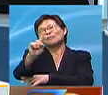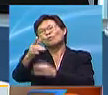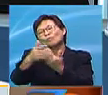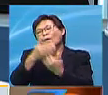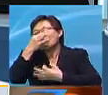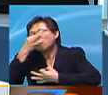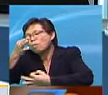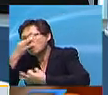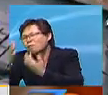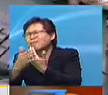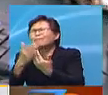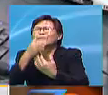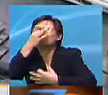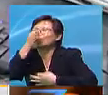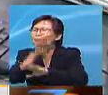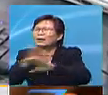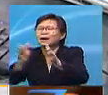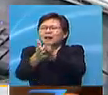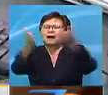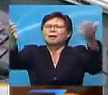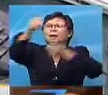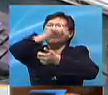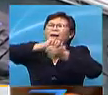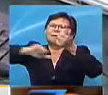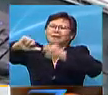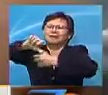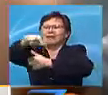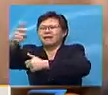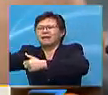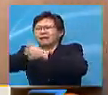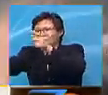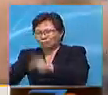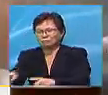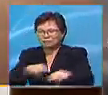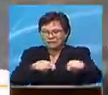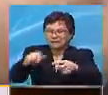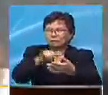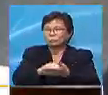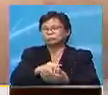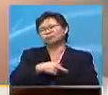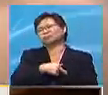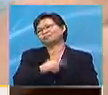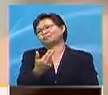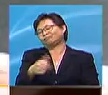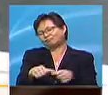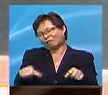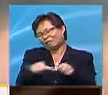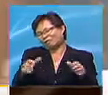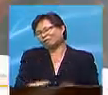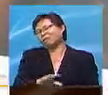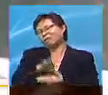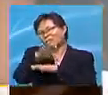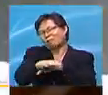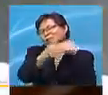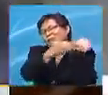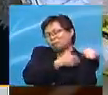terpedaya dengan sebarang khabar angin yang dikeluarkan mana-mana pihak tindakan tersebut akan merugikan pendeposit yang terpaksa